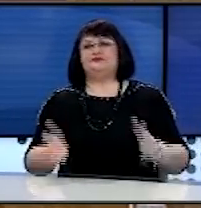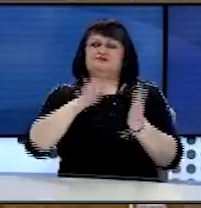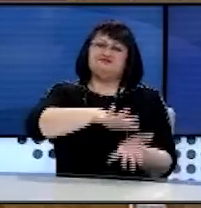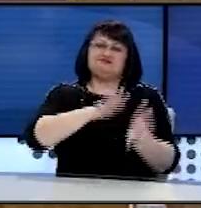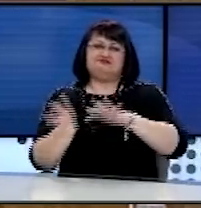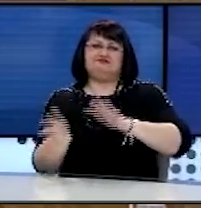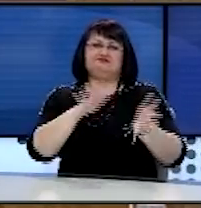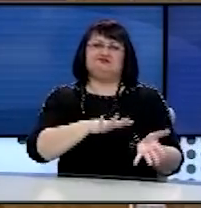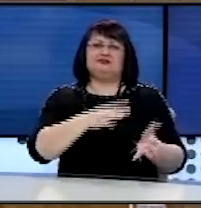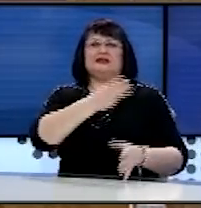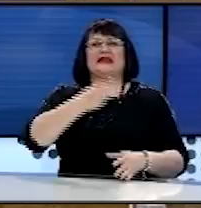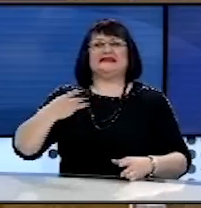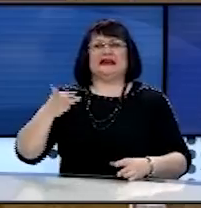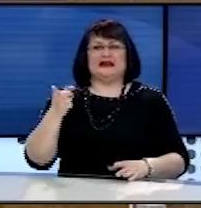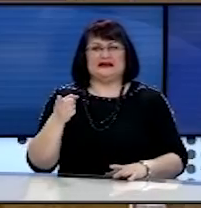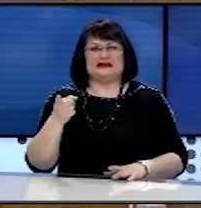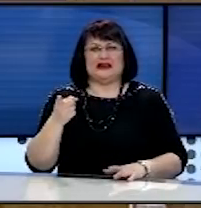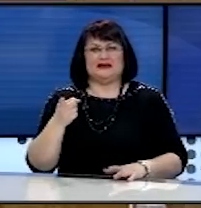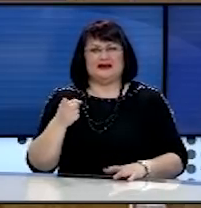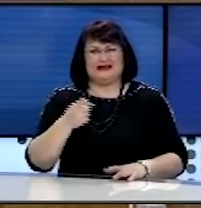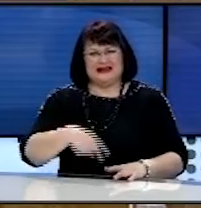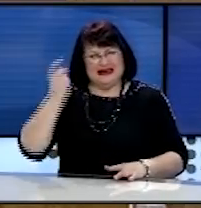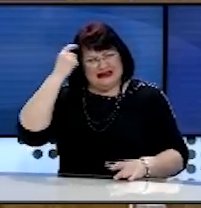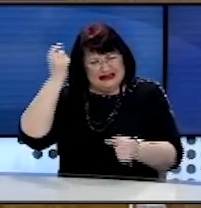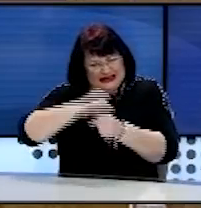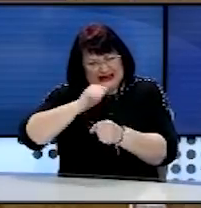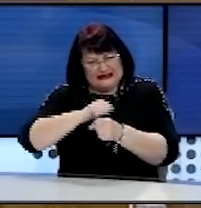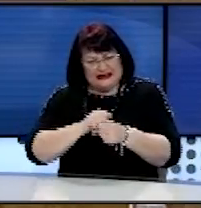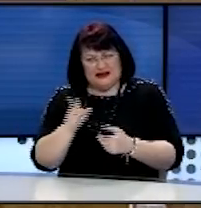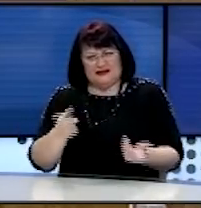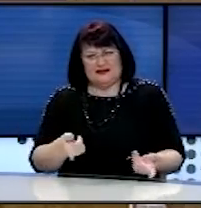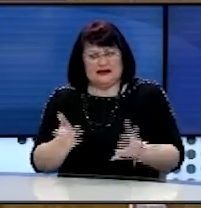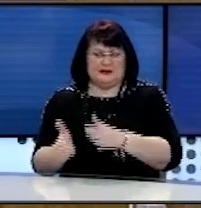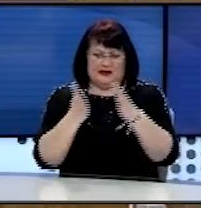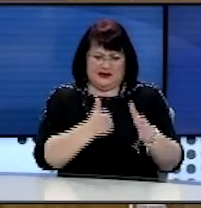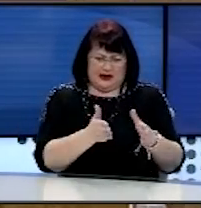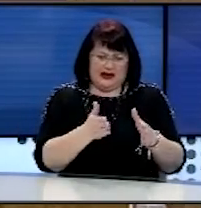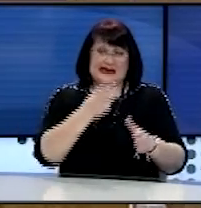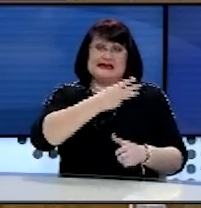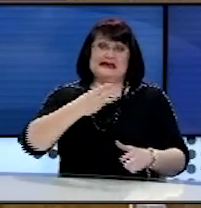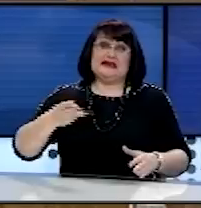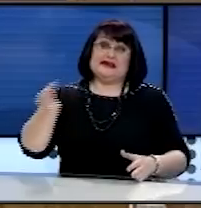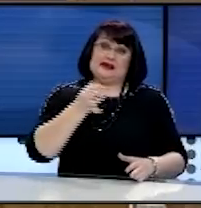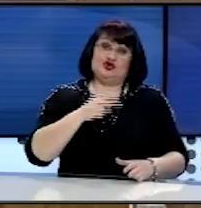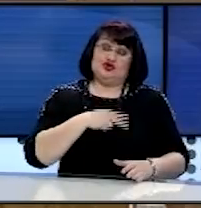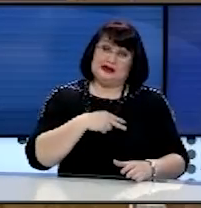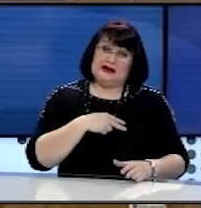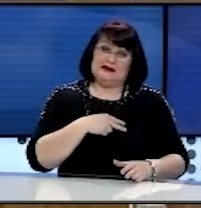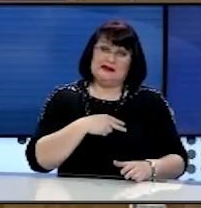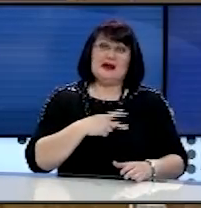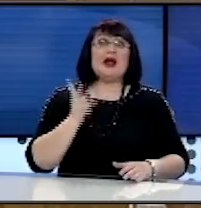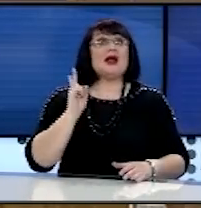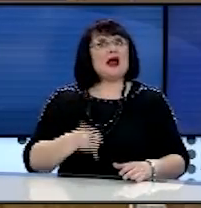σας που προσβάλλουν τη νοημοσύνη όλων και τη δική σας. Απ' τη μια λέτε και σωστά ότι